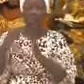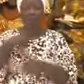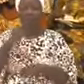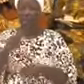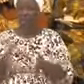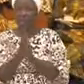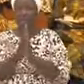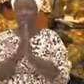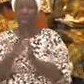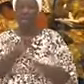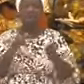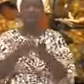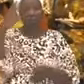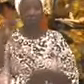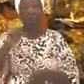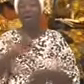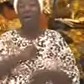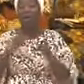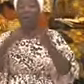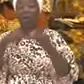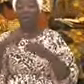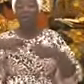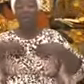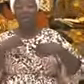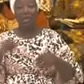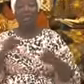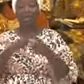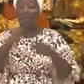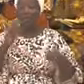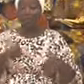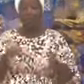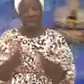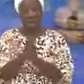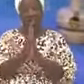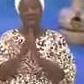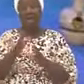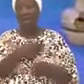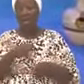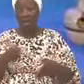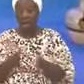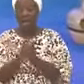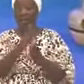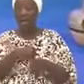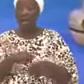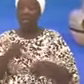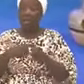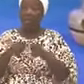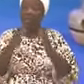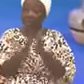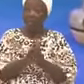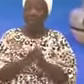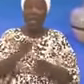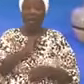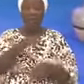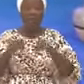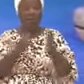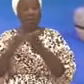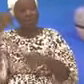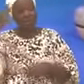demander pardon de la guérison peut réclamer je peux demander et prier